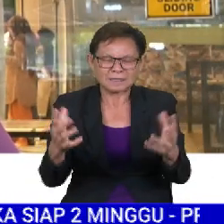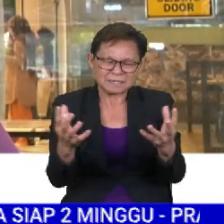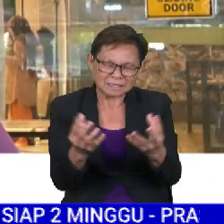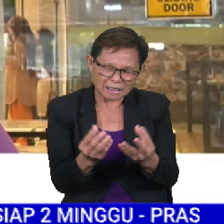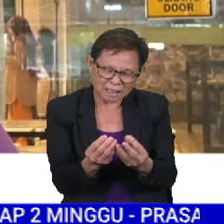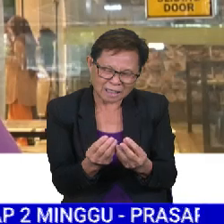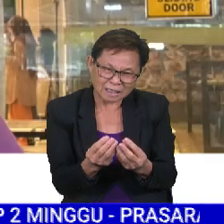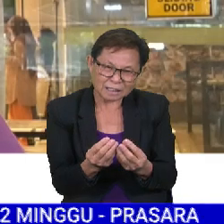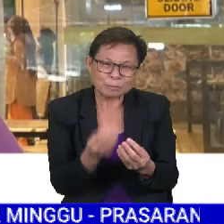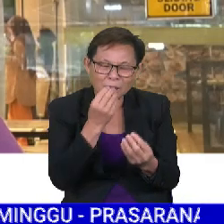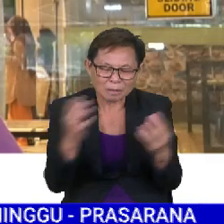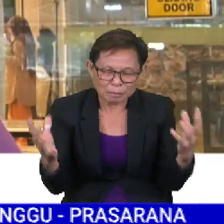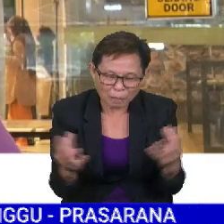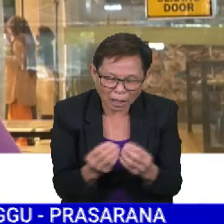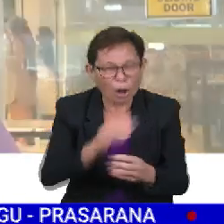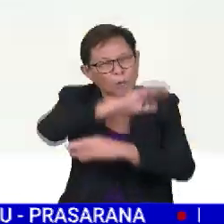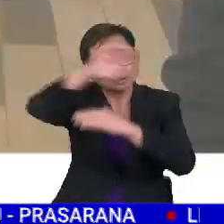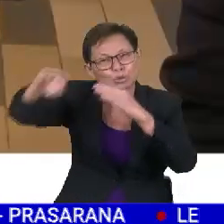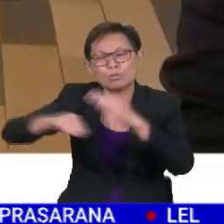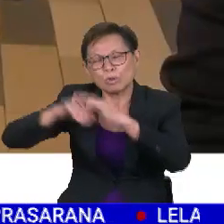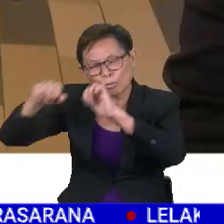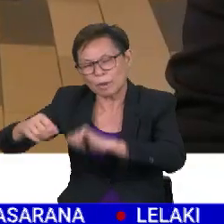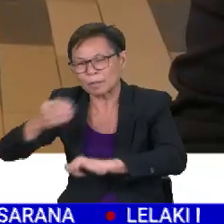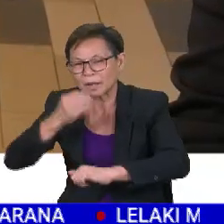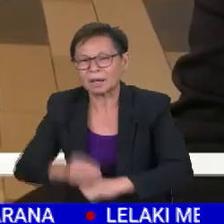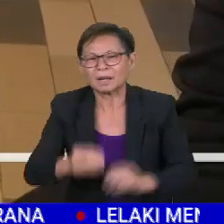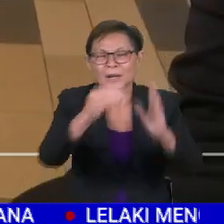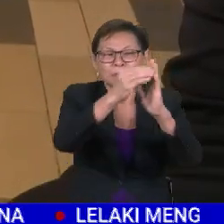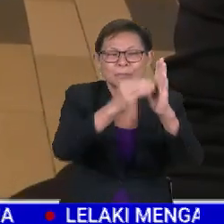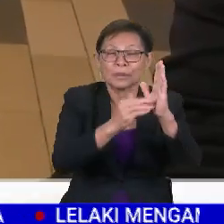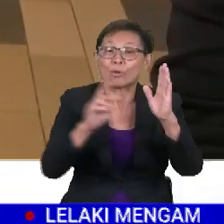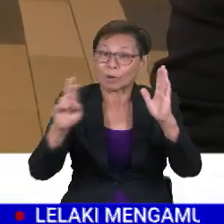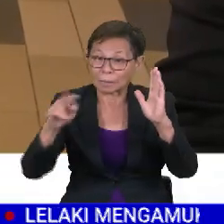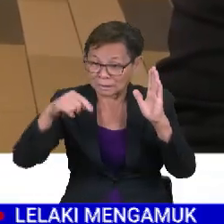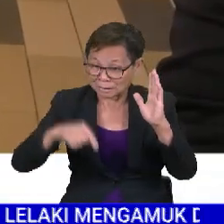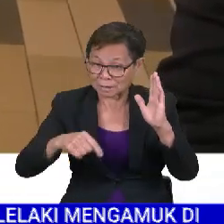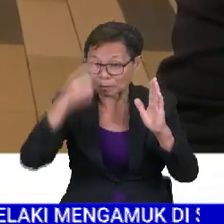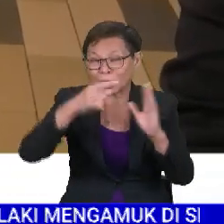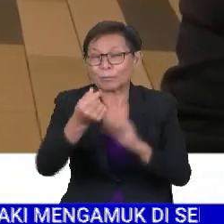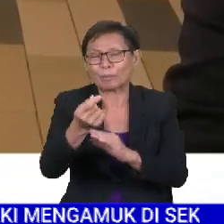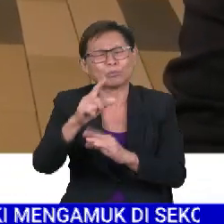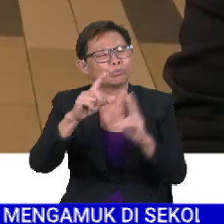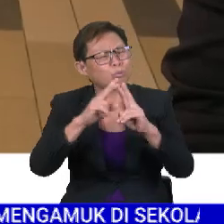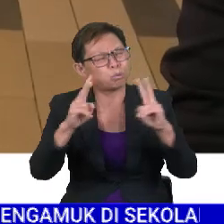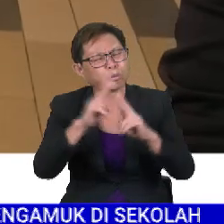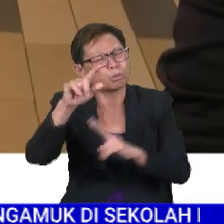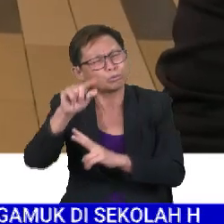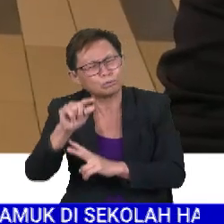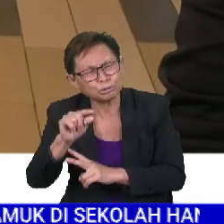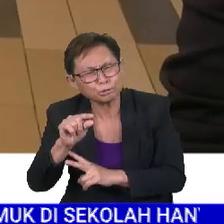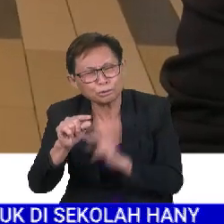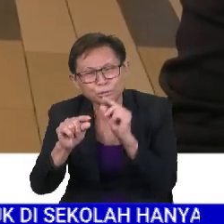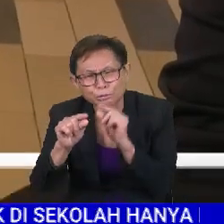dikecilkan. So kurang-kurangnya semua orang boleh dapat rasa. Menu Rahmah ni bagi saya, dia harga dia sangat murah. Kemudian